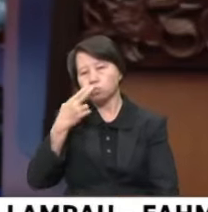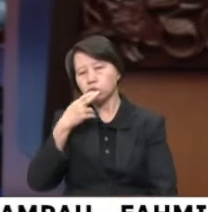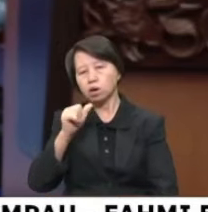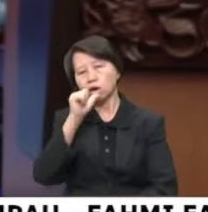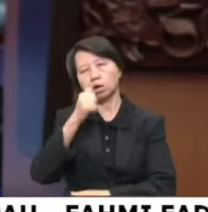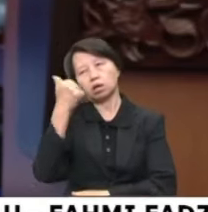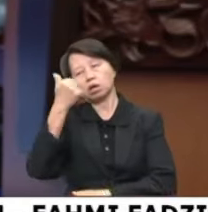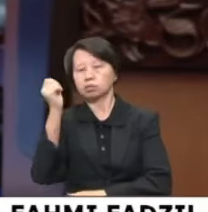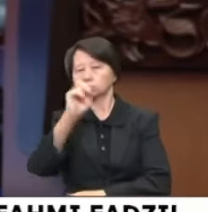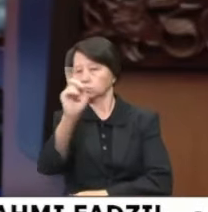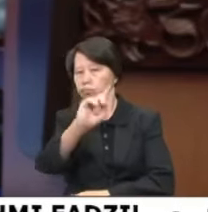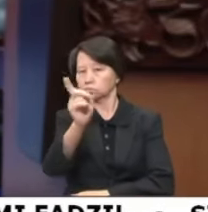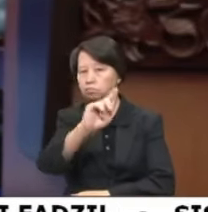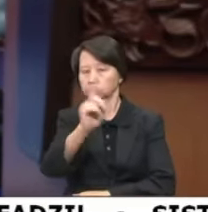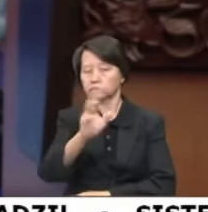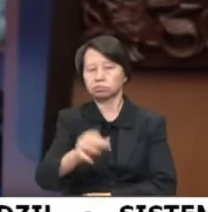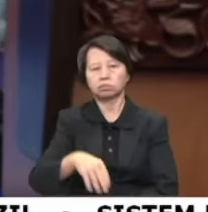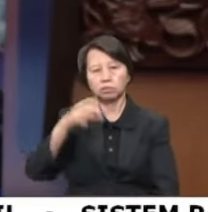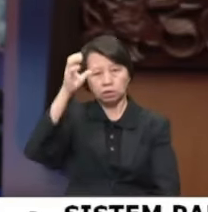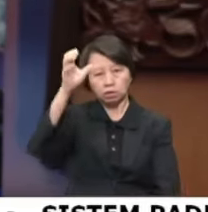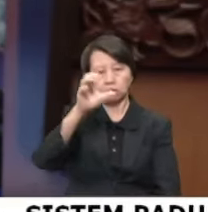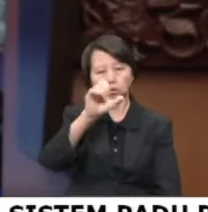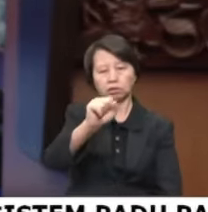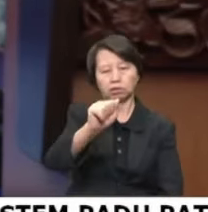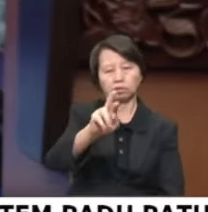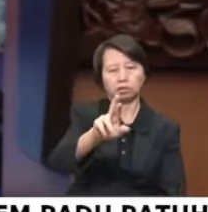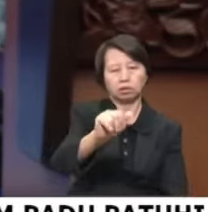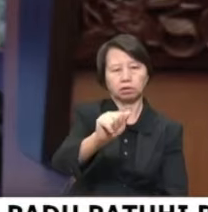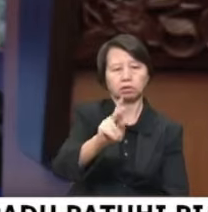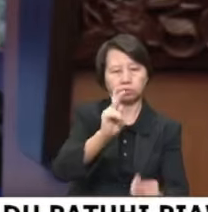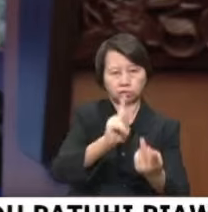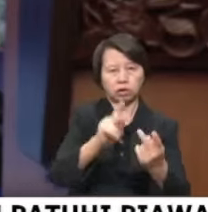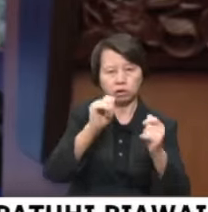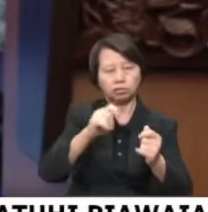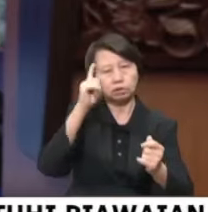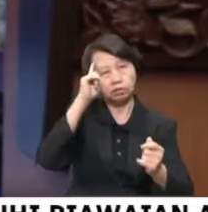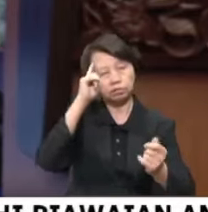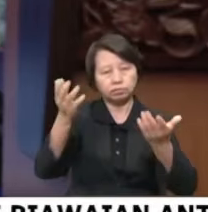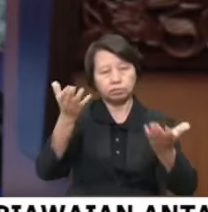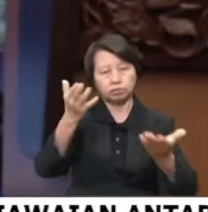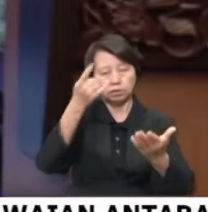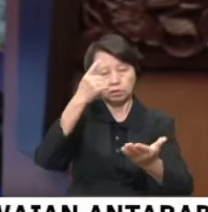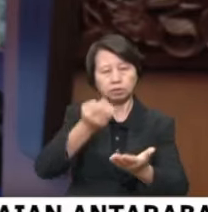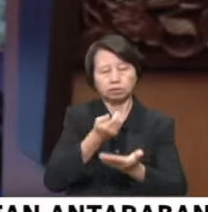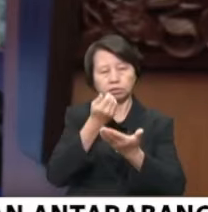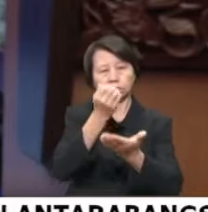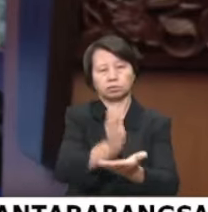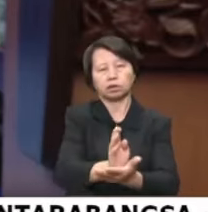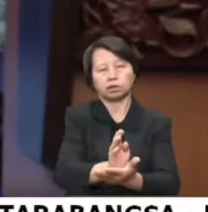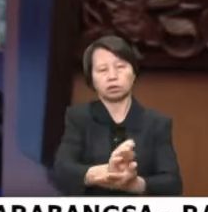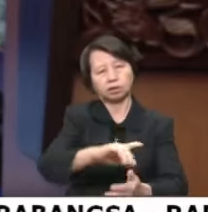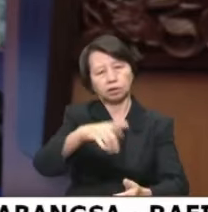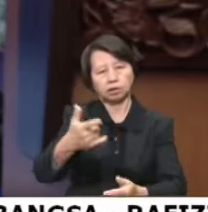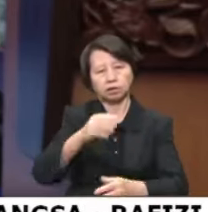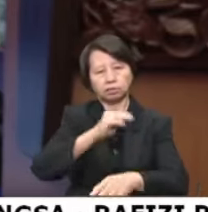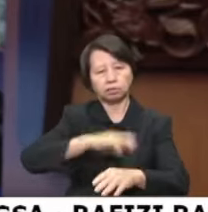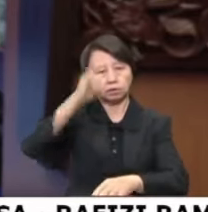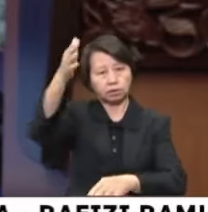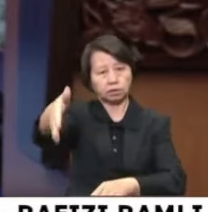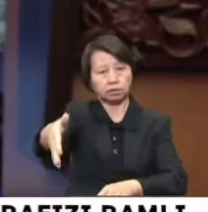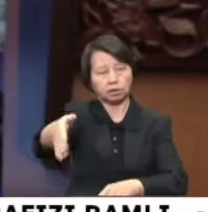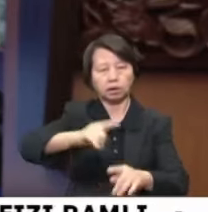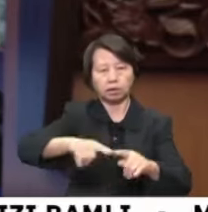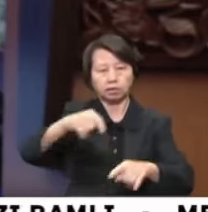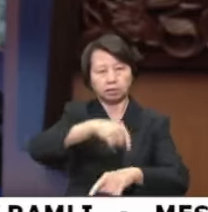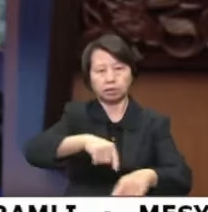alkohol. Konsep SARA memang satu konsep yang sesuai dan boleh dipertimbangkan untuk bantuan kaedah lain di masa depan. Tapi